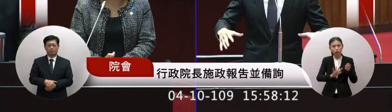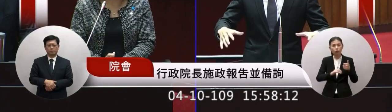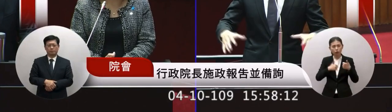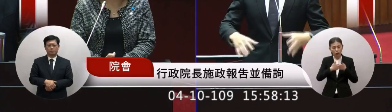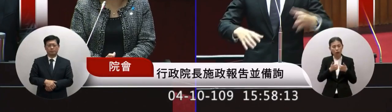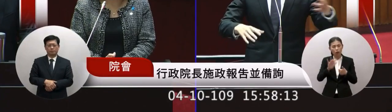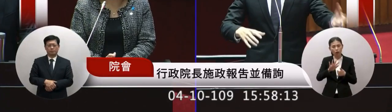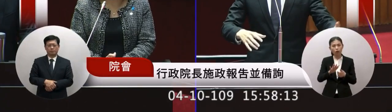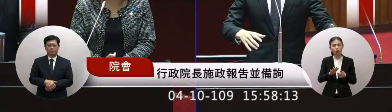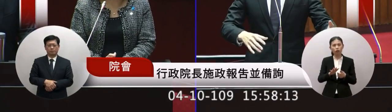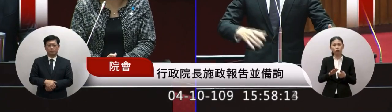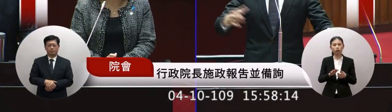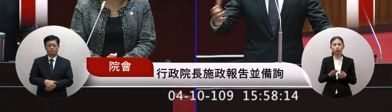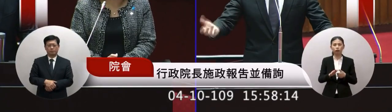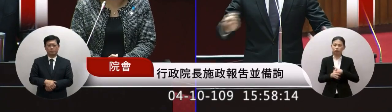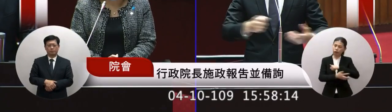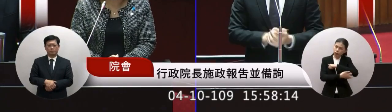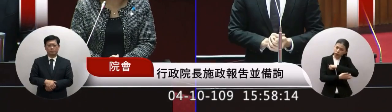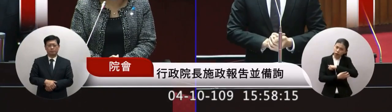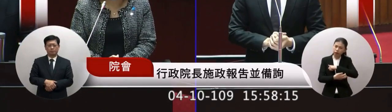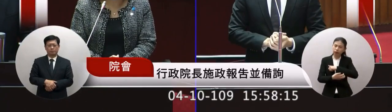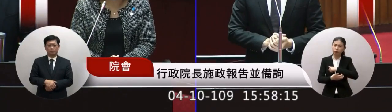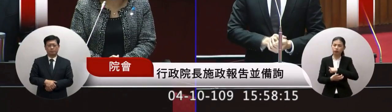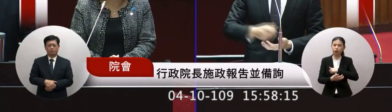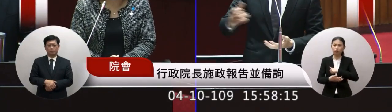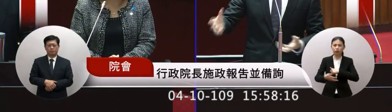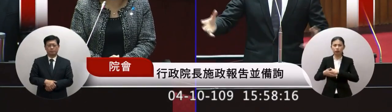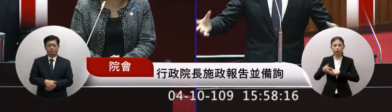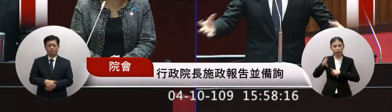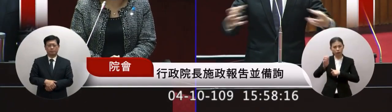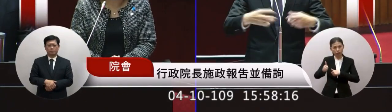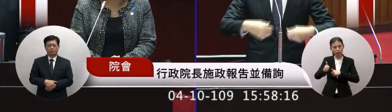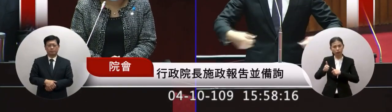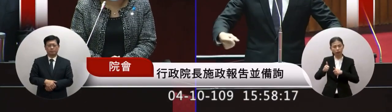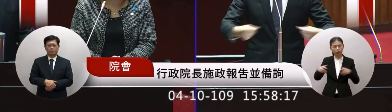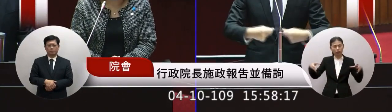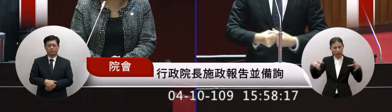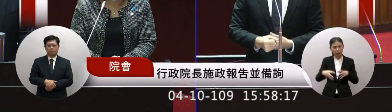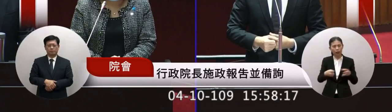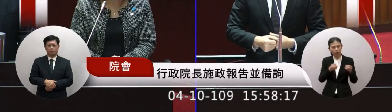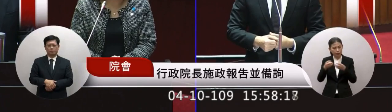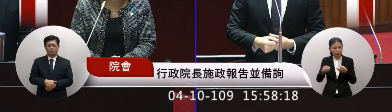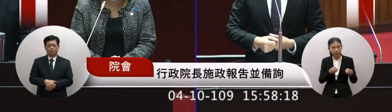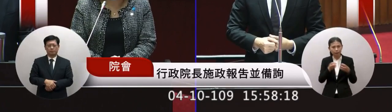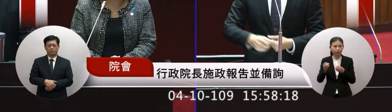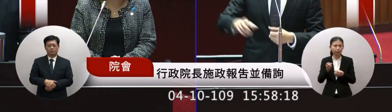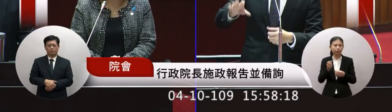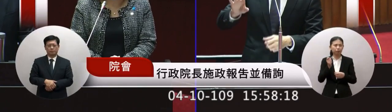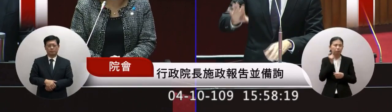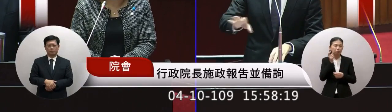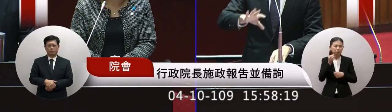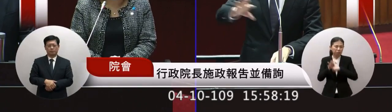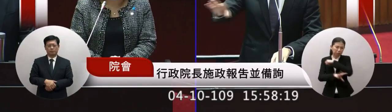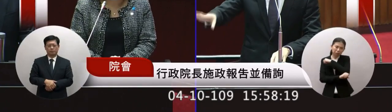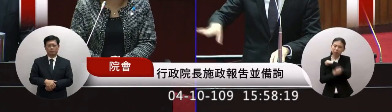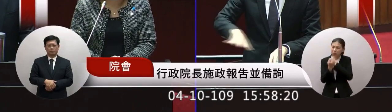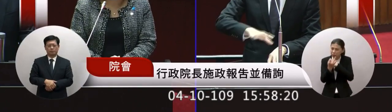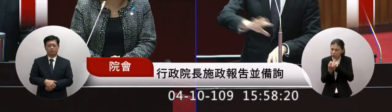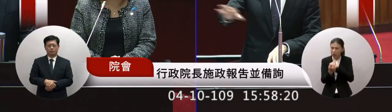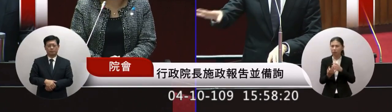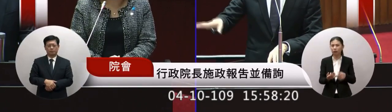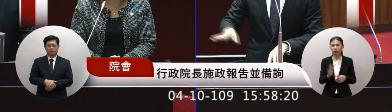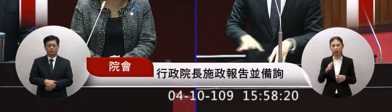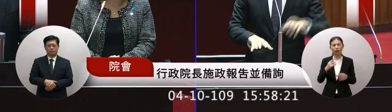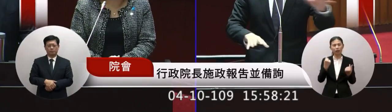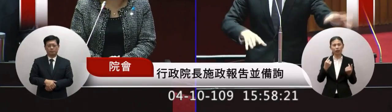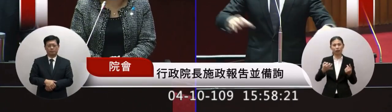吼，啊，甲劳工啦，甲这个做头家的人找来，大家做伙来讨论嘛吼。但是这定定拢变作你画